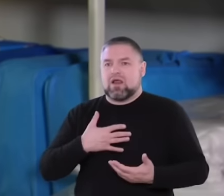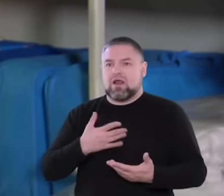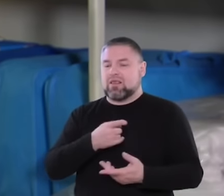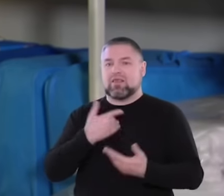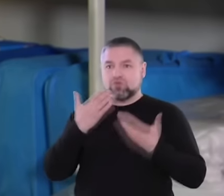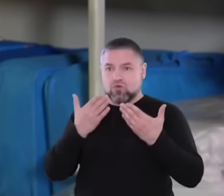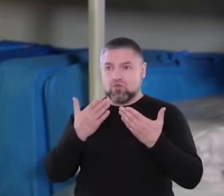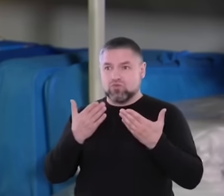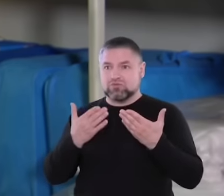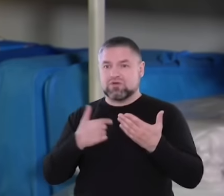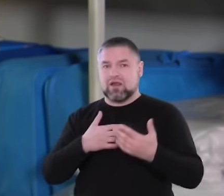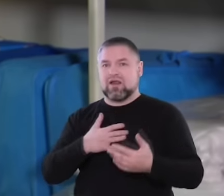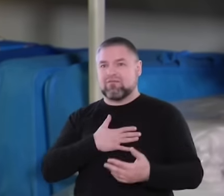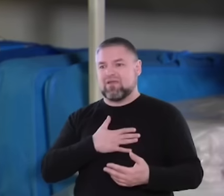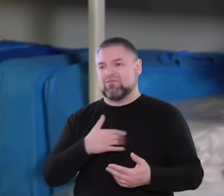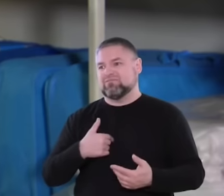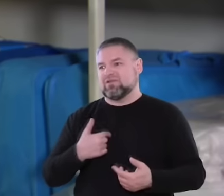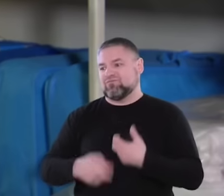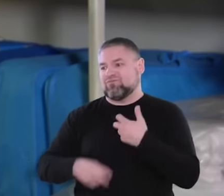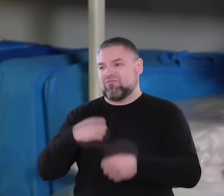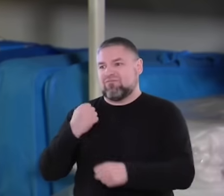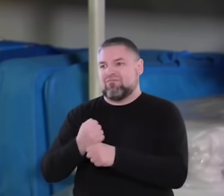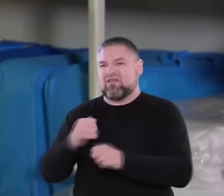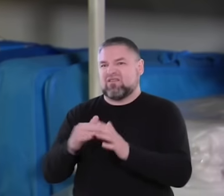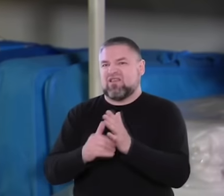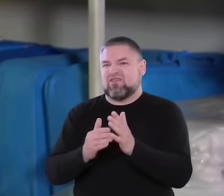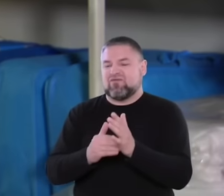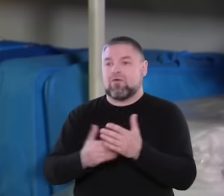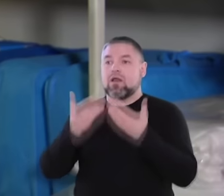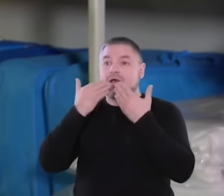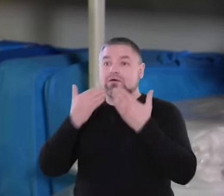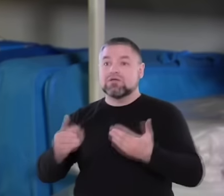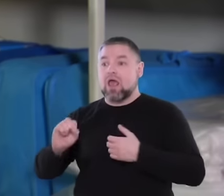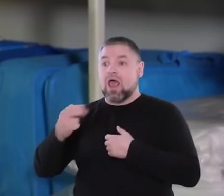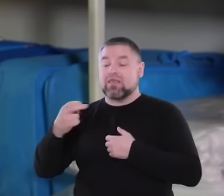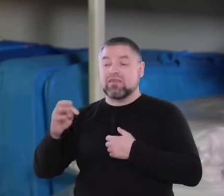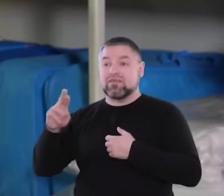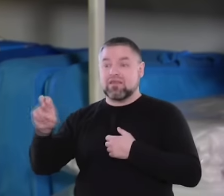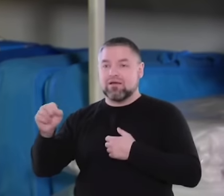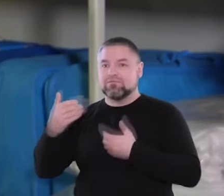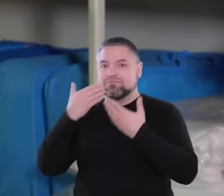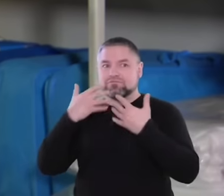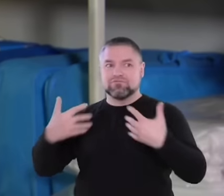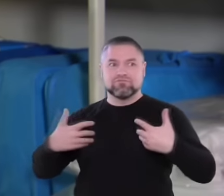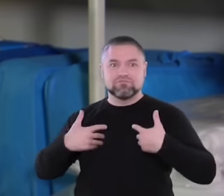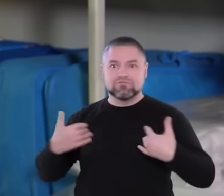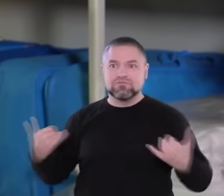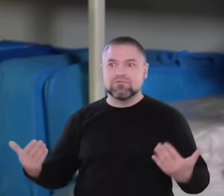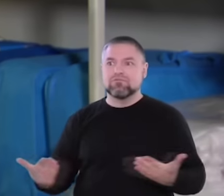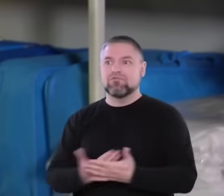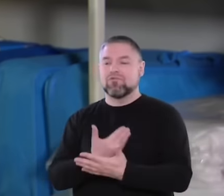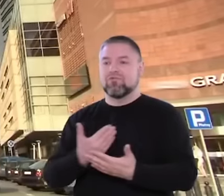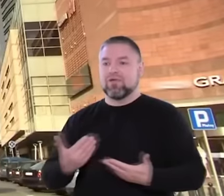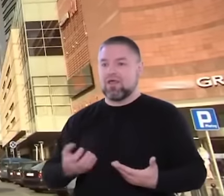nie chciało, to mam za swoje. Teraz dzięki Anicie to poznaję lepsze życie i i staram się